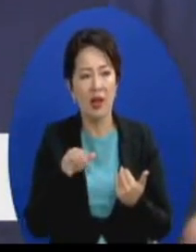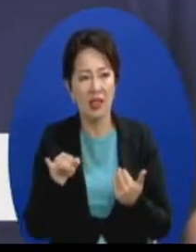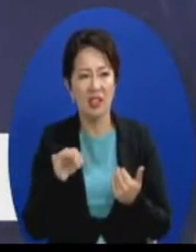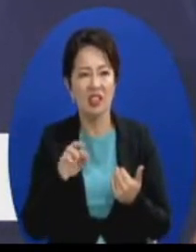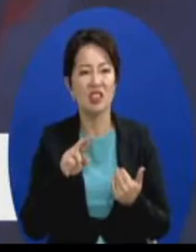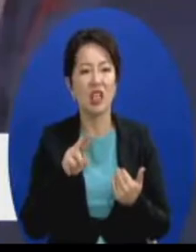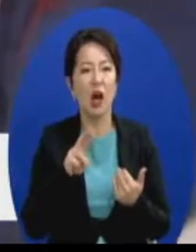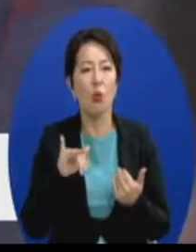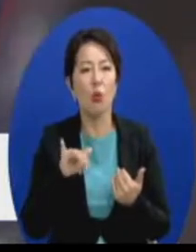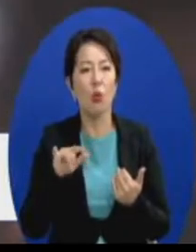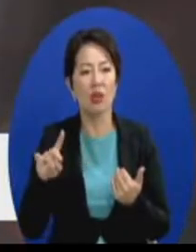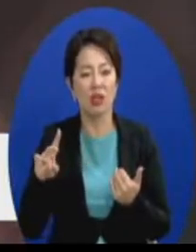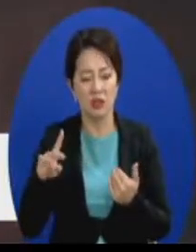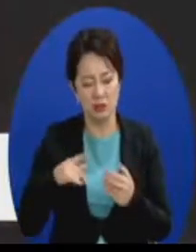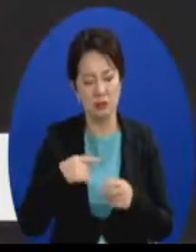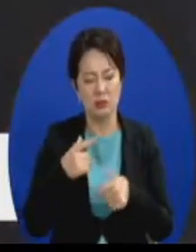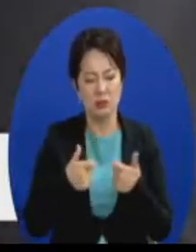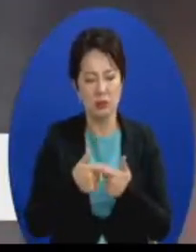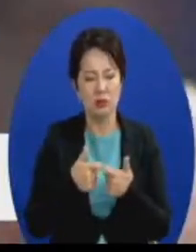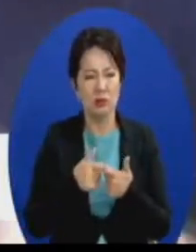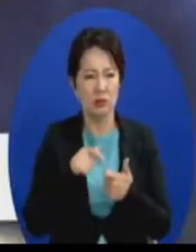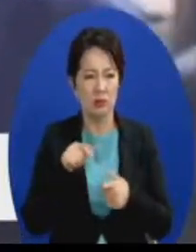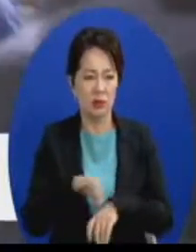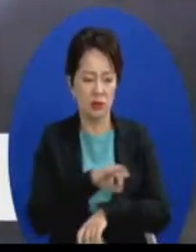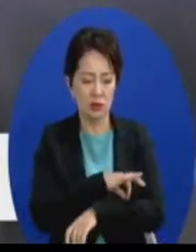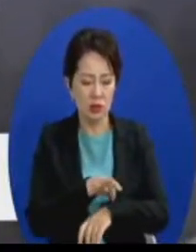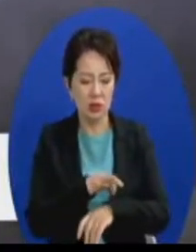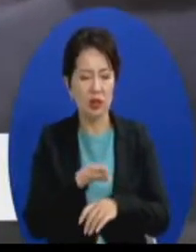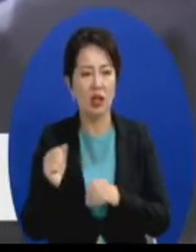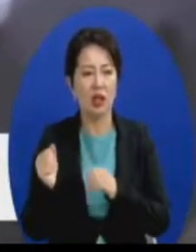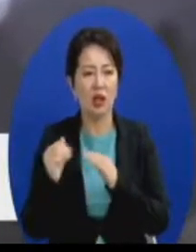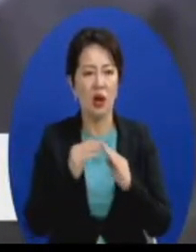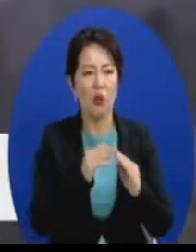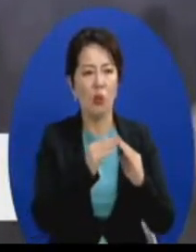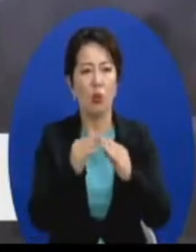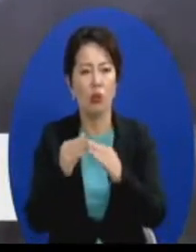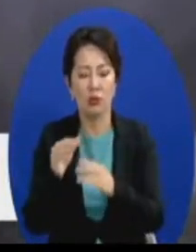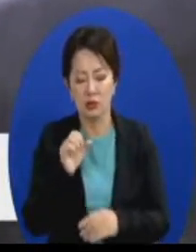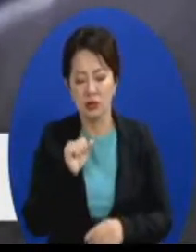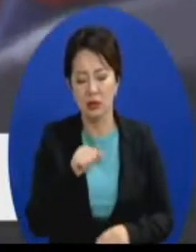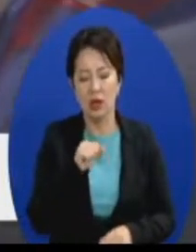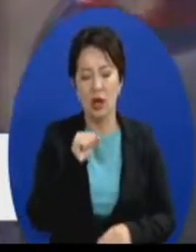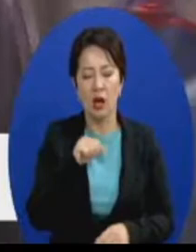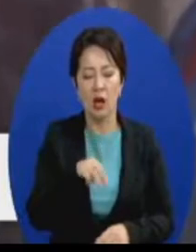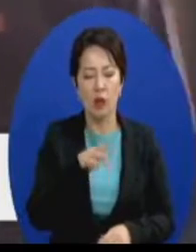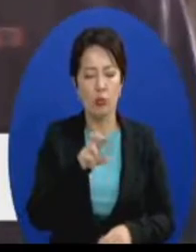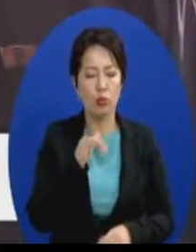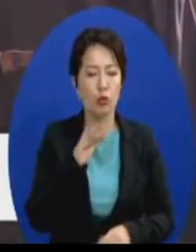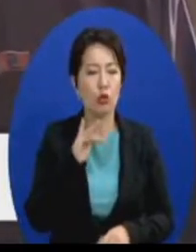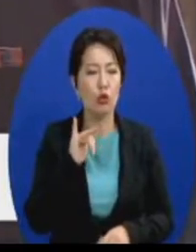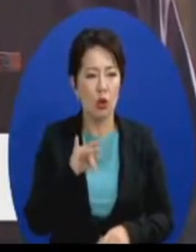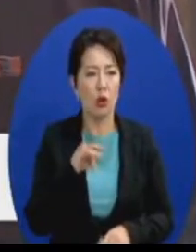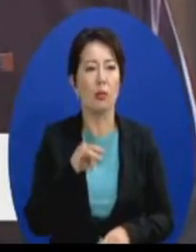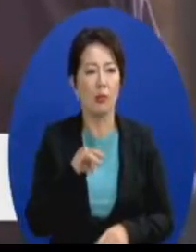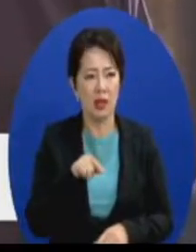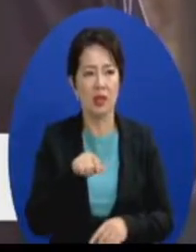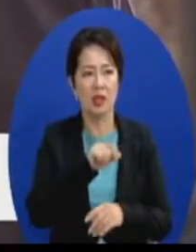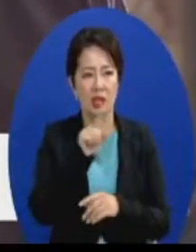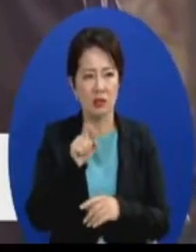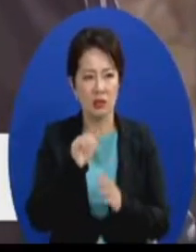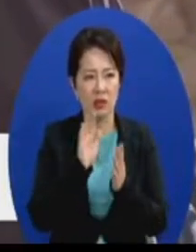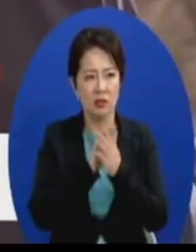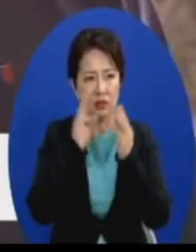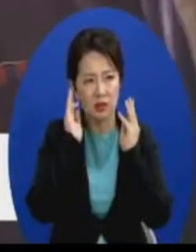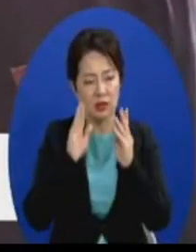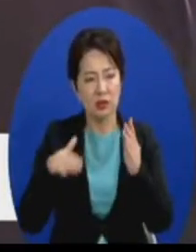байдлаар юм зөвхөн байгуулах хэрэгтэй. Тэгэхээр энэ одоо төсөл дээр бол явуулын амбулатор бол орсон байгаа. Тэгэхээр явуулын амбулаторын асуудлыг ч гэсэн бас